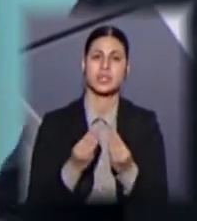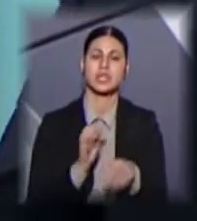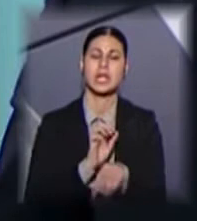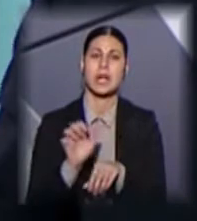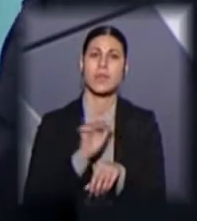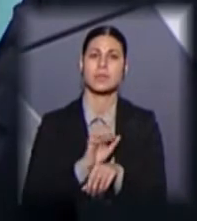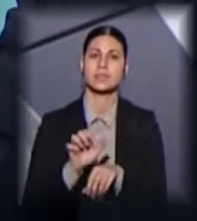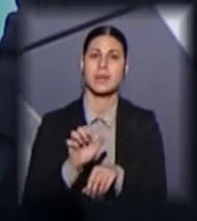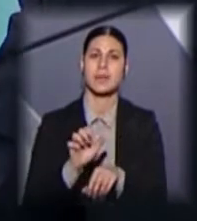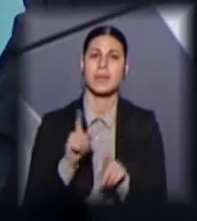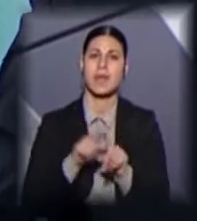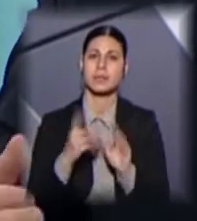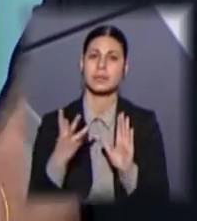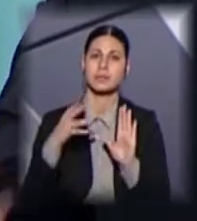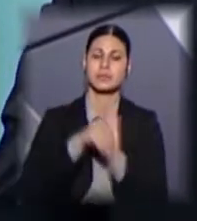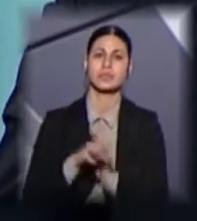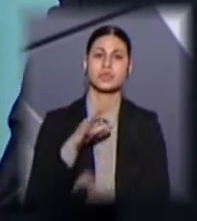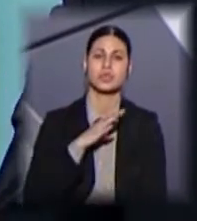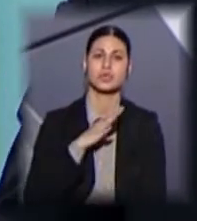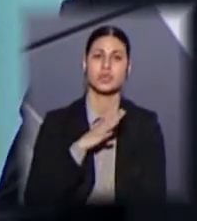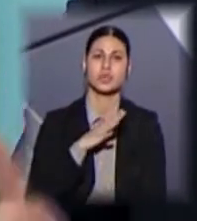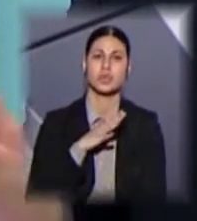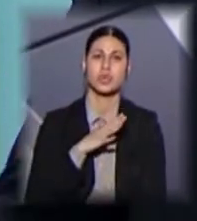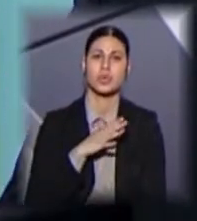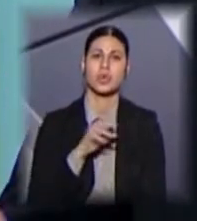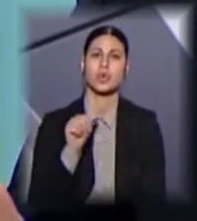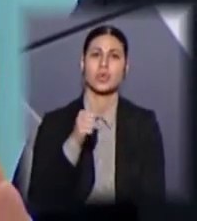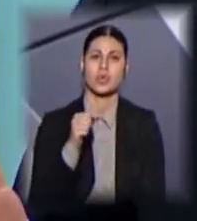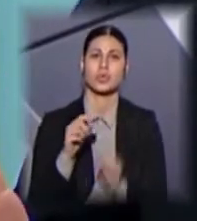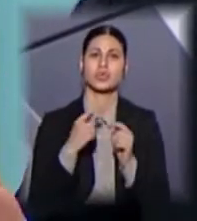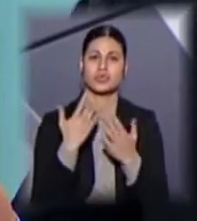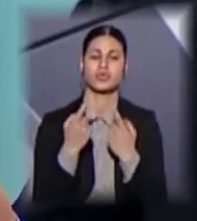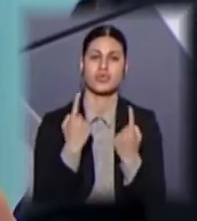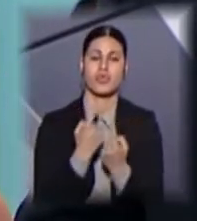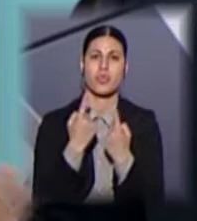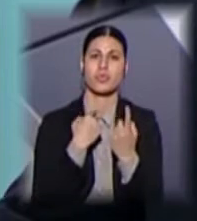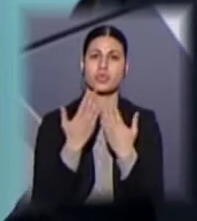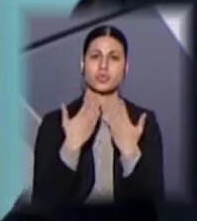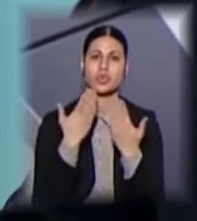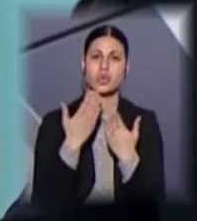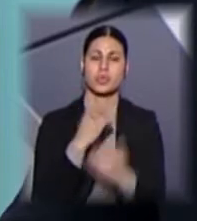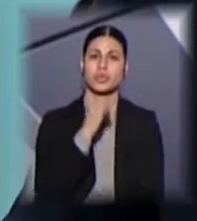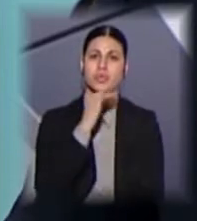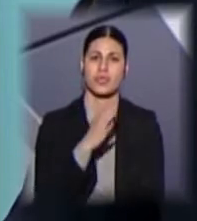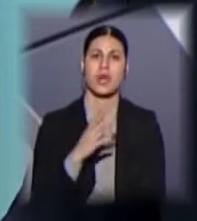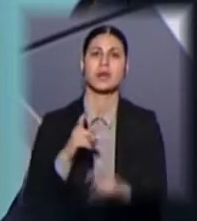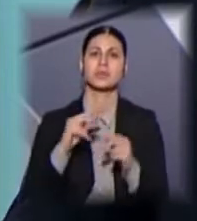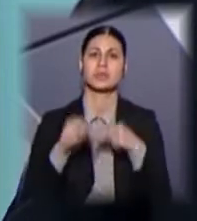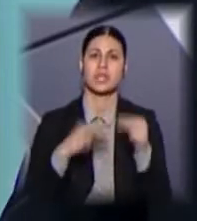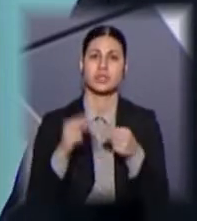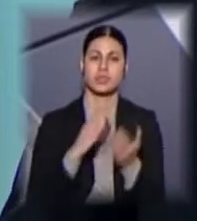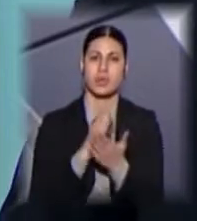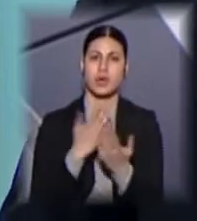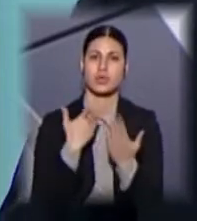გამომცემლები ჩათრეული იყვნენ ერთი შეხედვით ჰორიზონტალურ ურთიერთობაში, თითქოს სახელშეკრულებო ურთიერთობა ეს